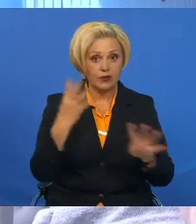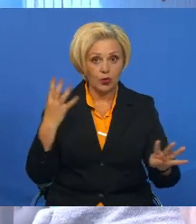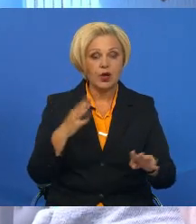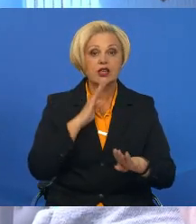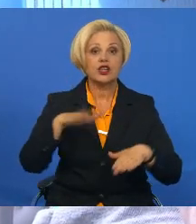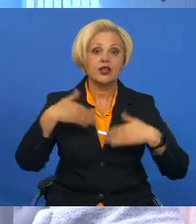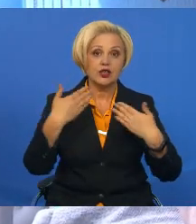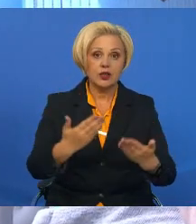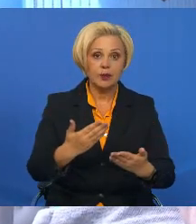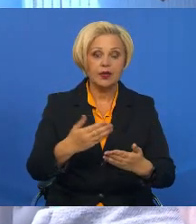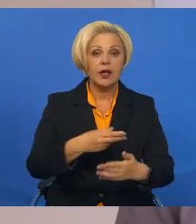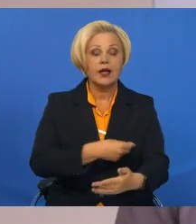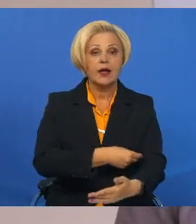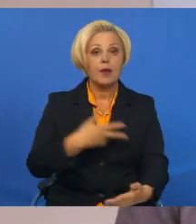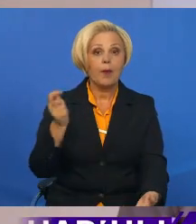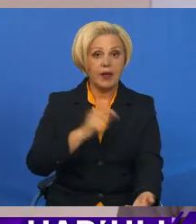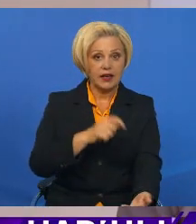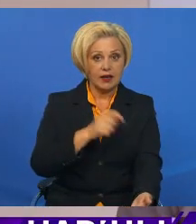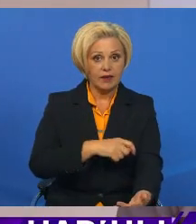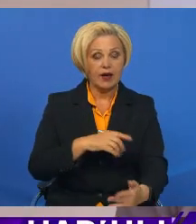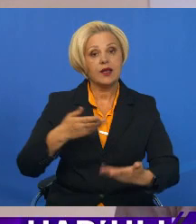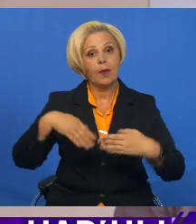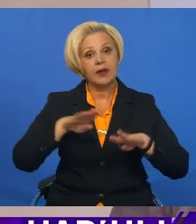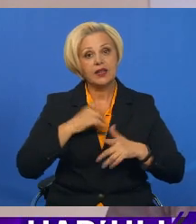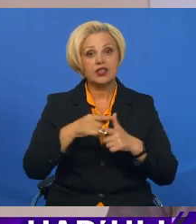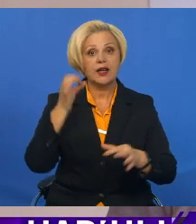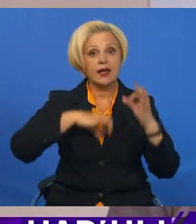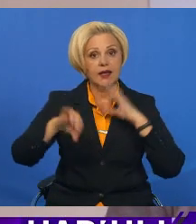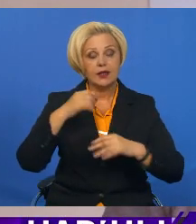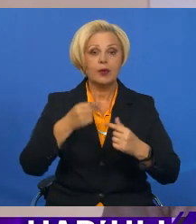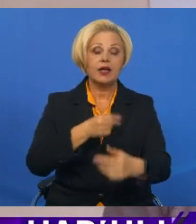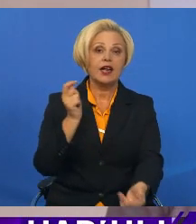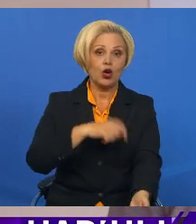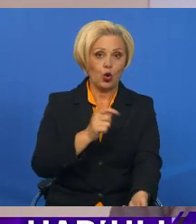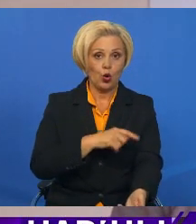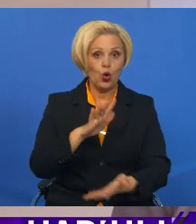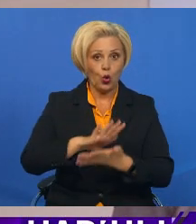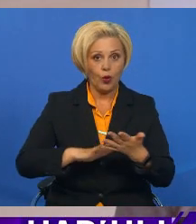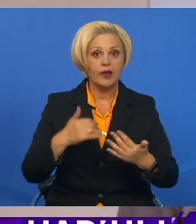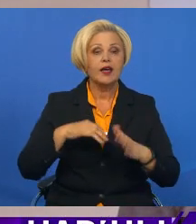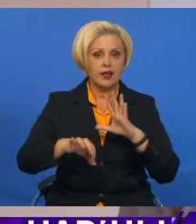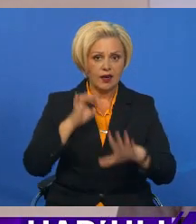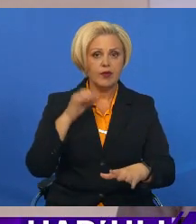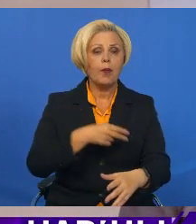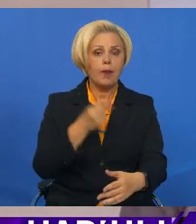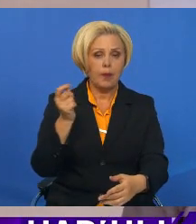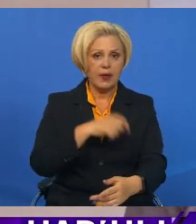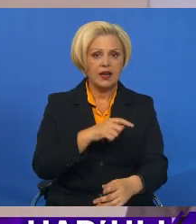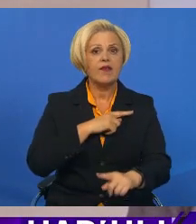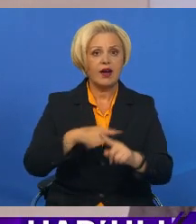женщине пропоновали переливание крови. Предложили или таблетки принимать, или переливание. Я подумала, переливание быстрее как бы и